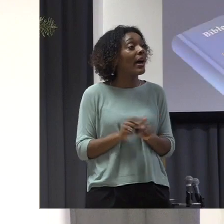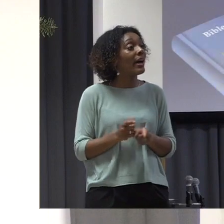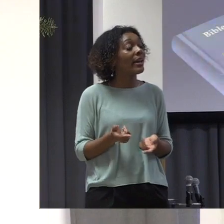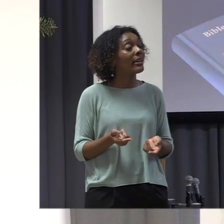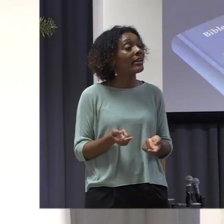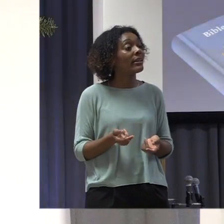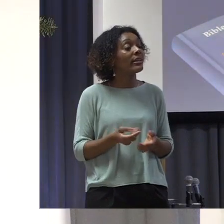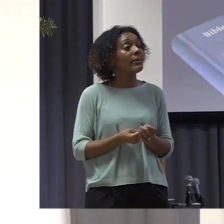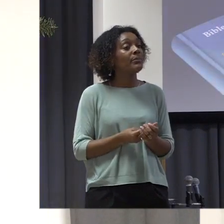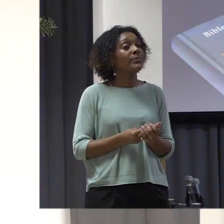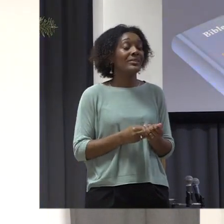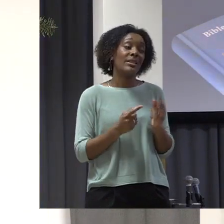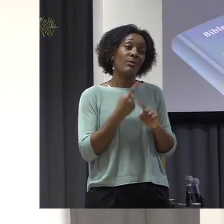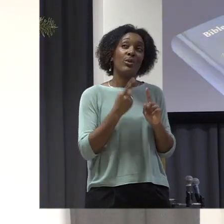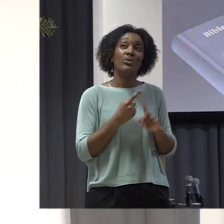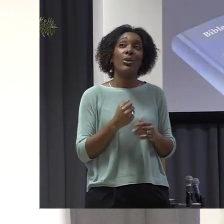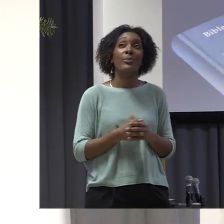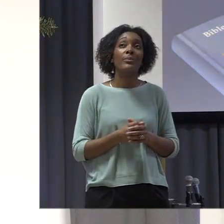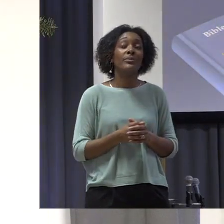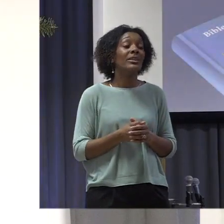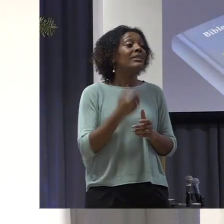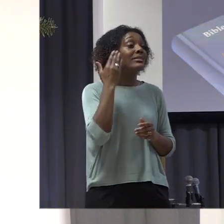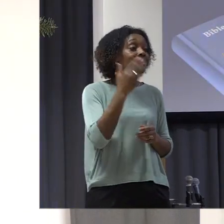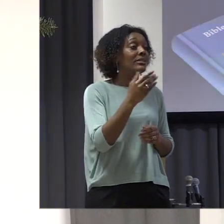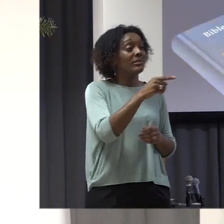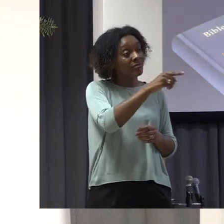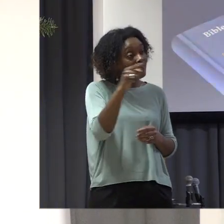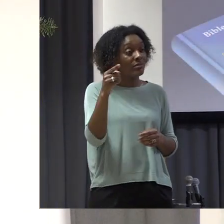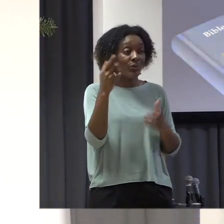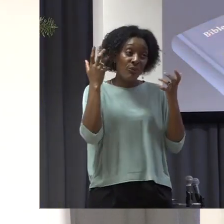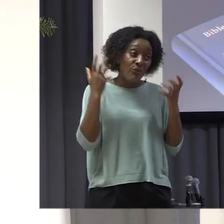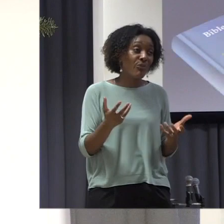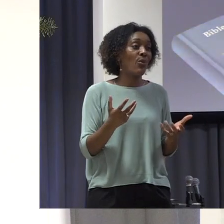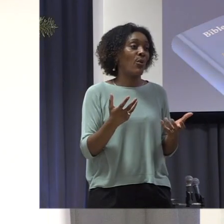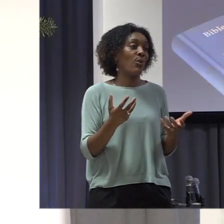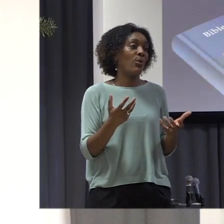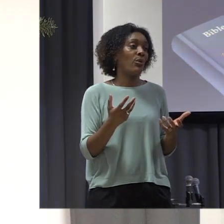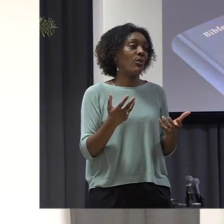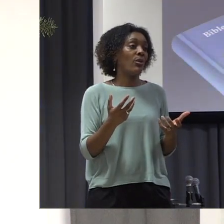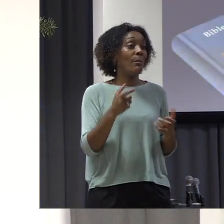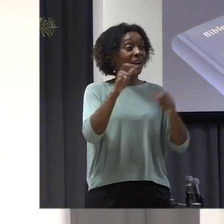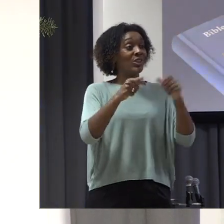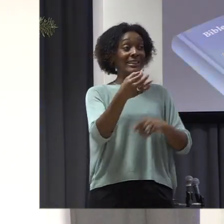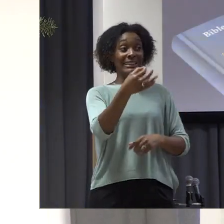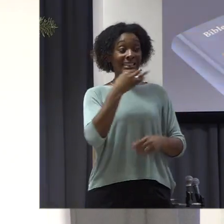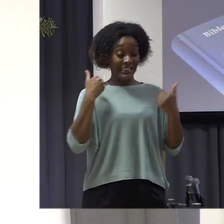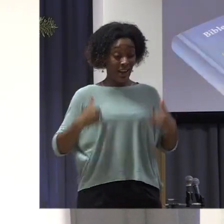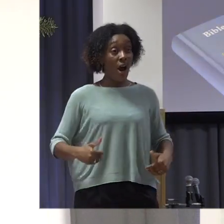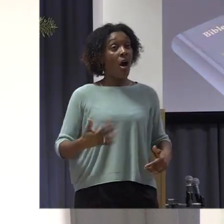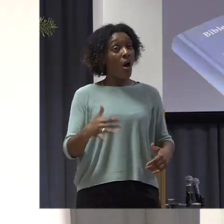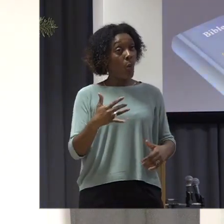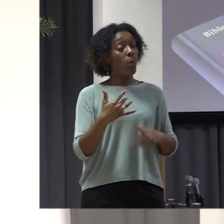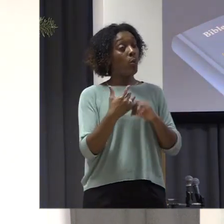fondement, très important. Si nous voulons un jour pouvoir avoir ce témoignage favorable de la part de